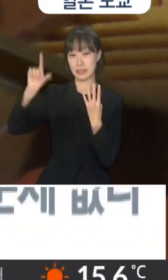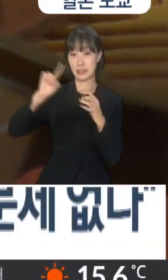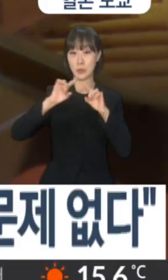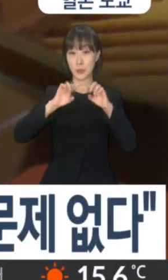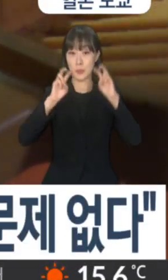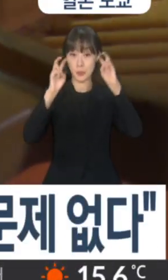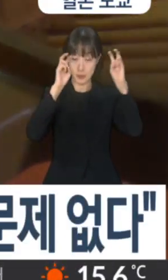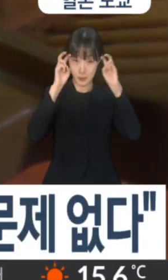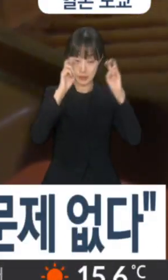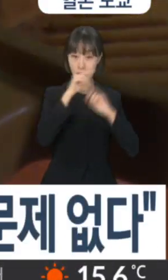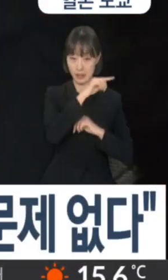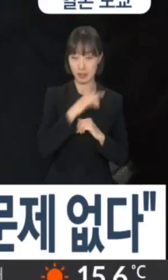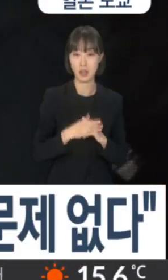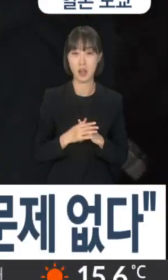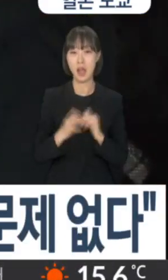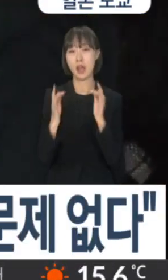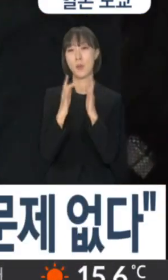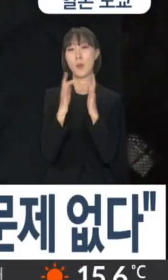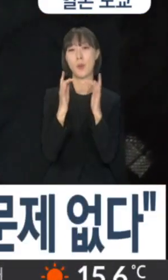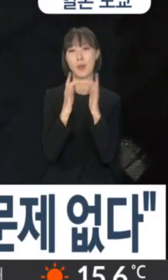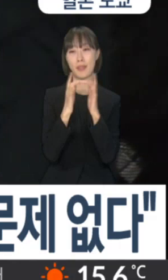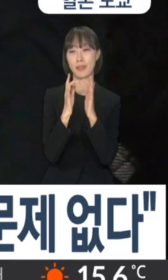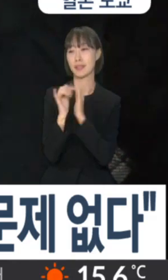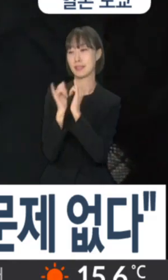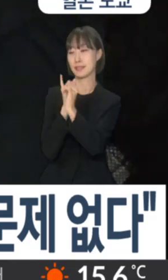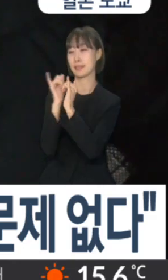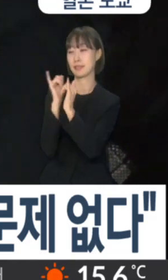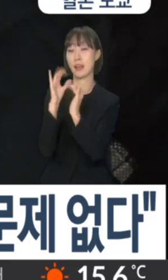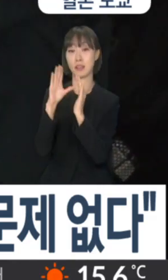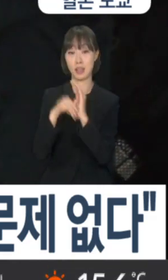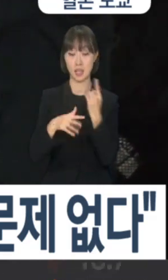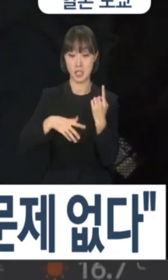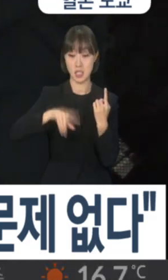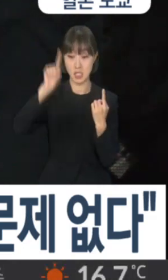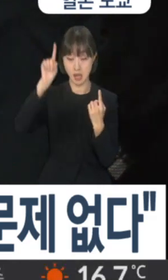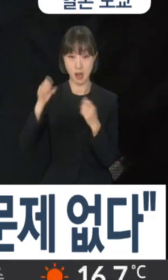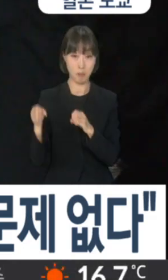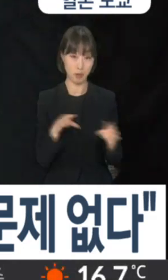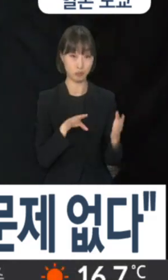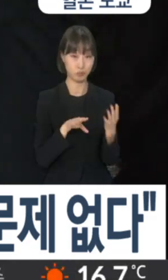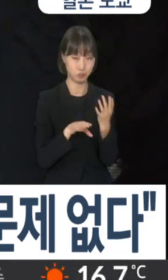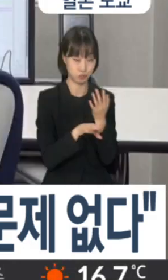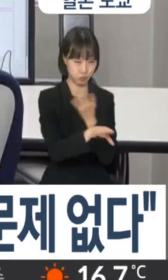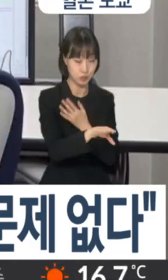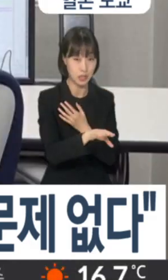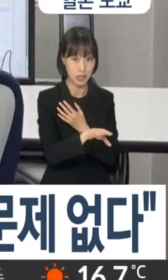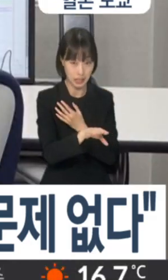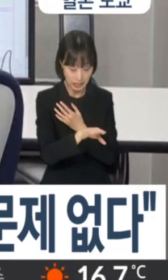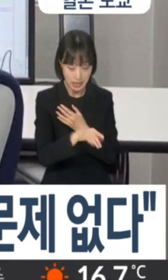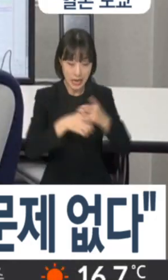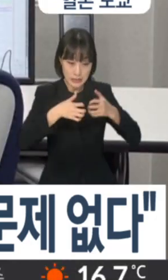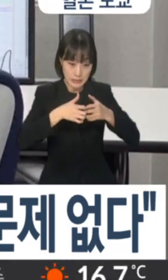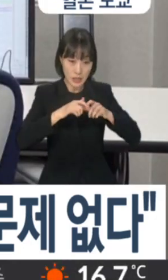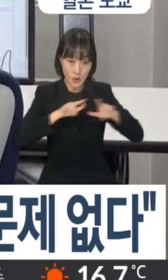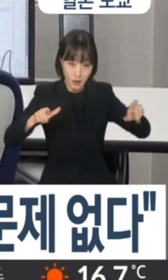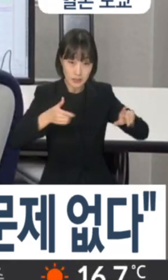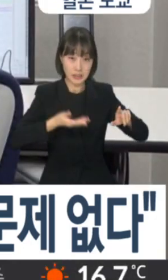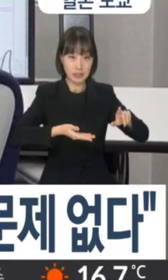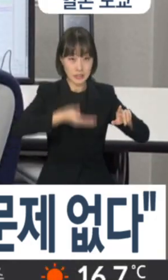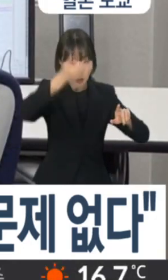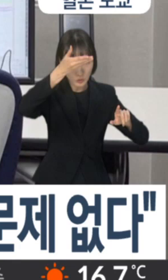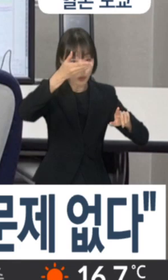도쿄전력은 온라인을 통해 열린 기자 회견에서 1차 방류를 마친 뒤 희석 설비의 상류 수조네